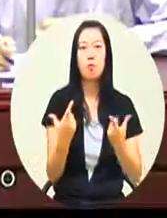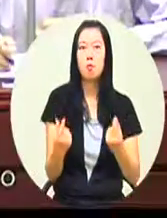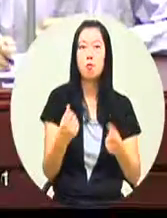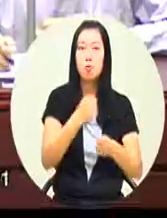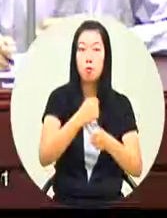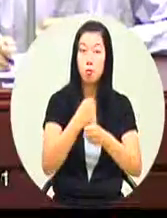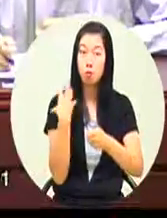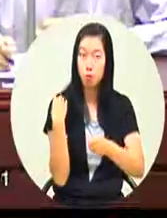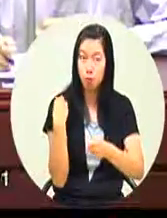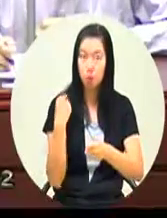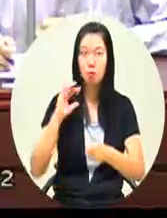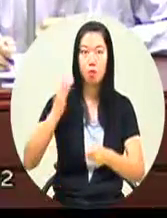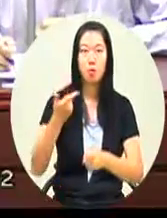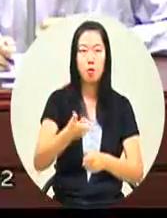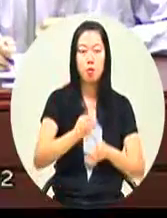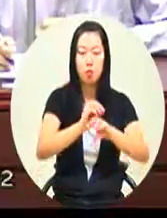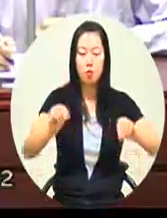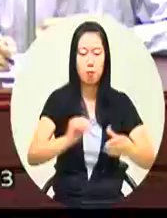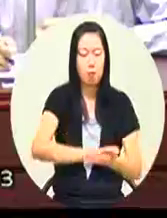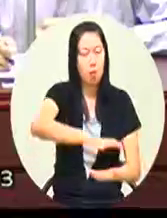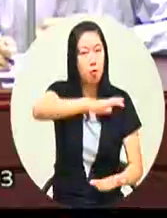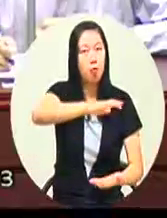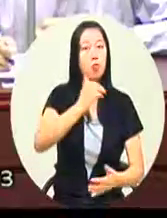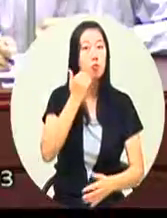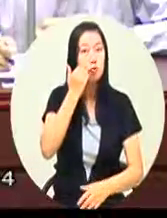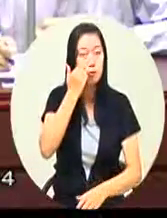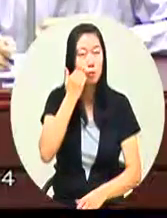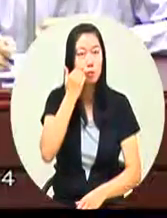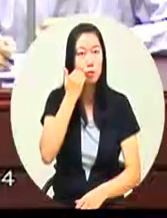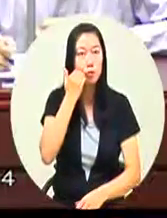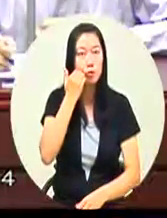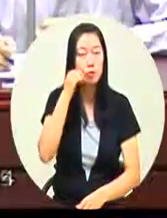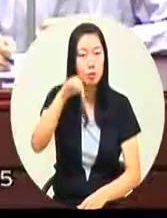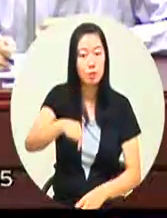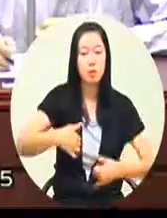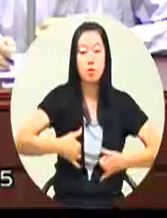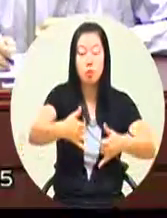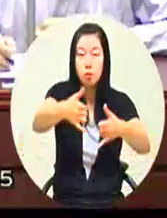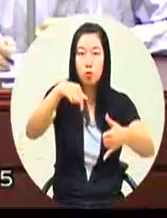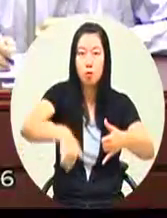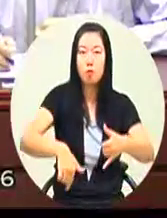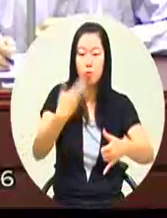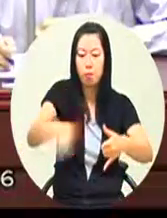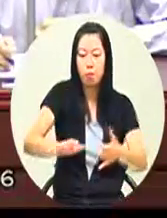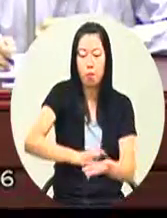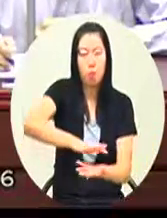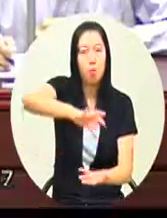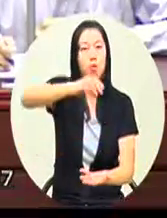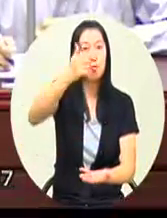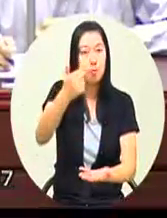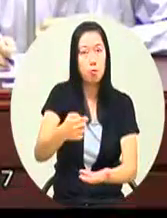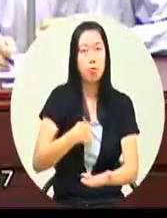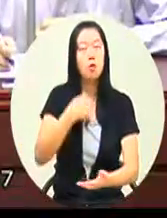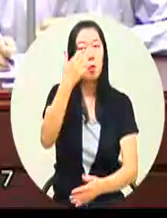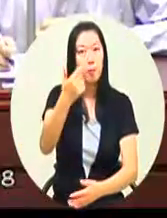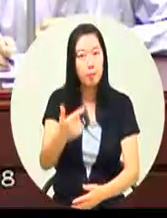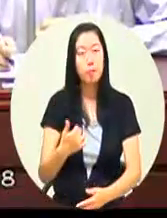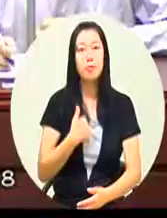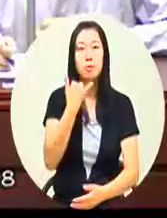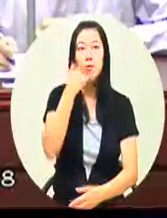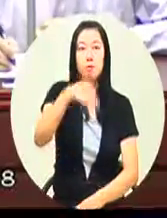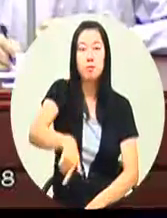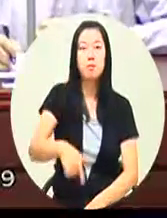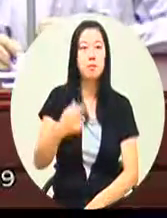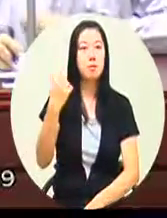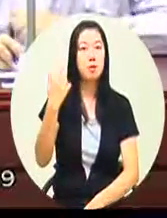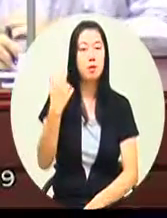多比较容易积淹，但是如果说它是在道路上面积水的话，慢慢的我们是希望说把这一种讯息